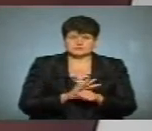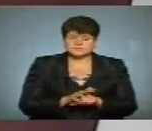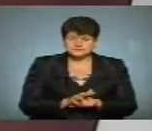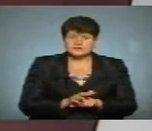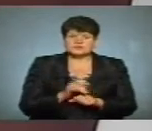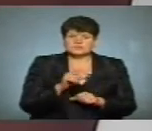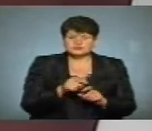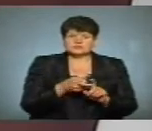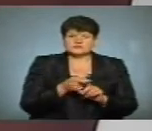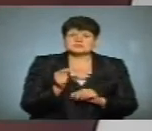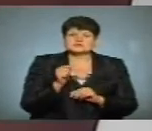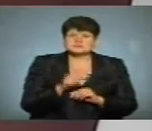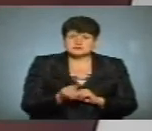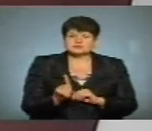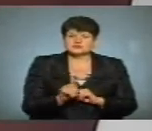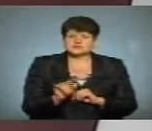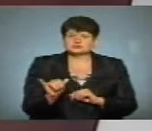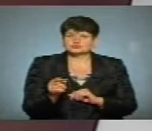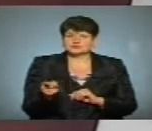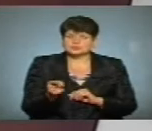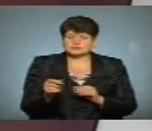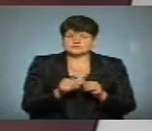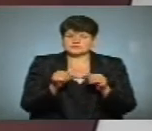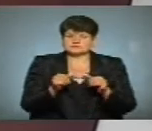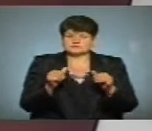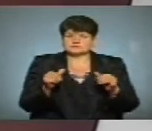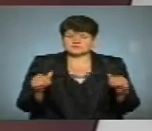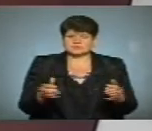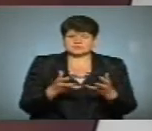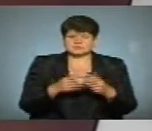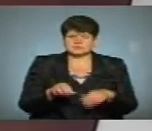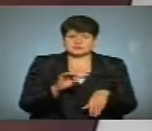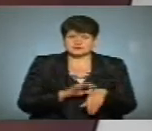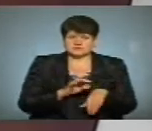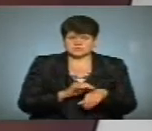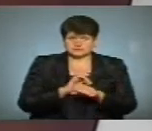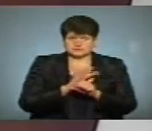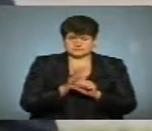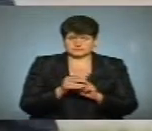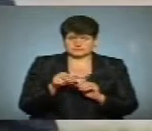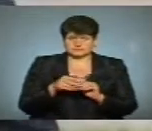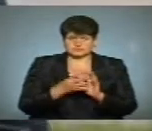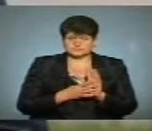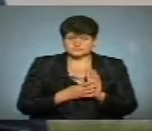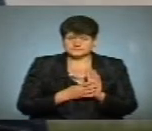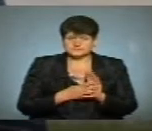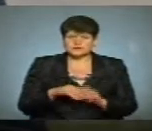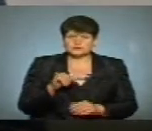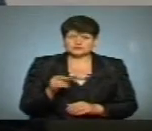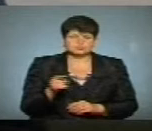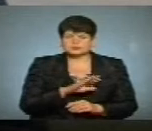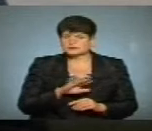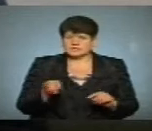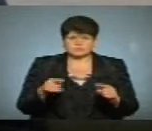коронавірусом. Воно пов'язане з тим, що в Тернополі зростає кількість хворих на COVID-19. У Тернополі не